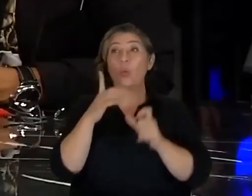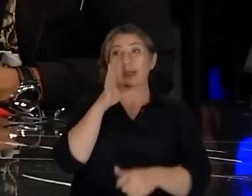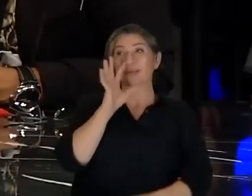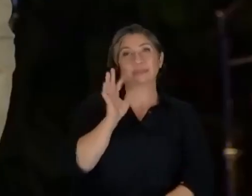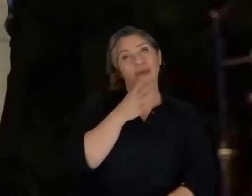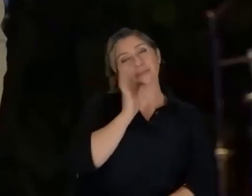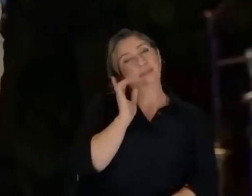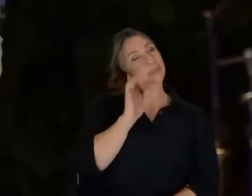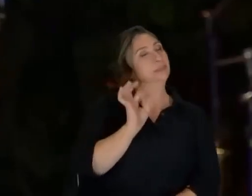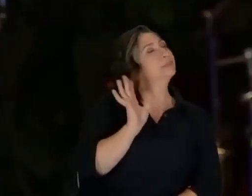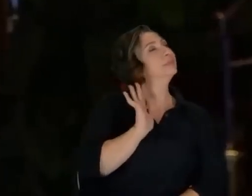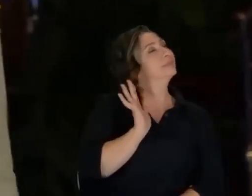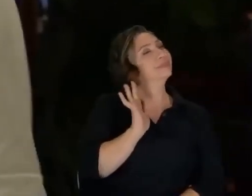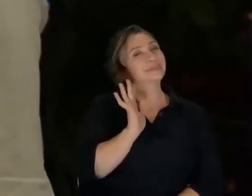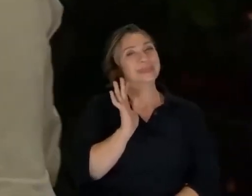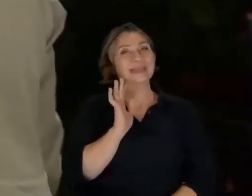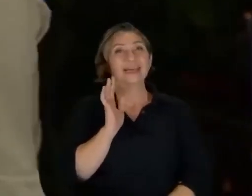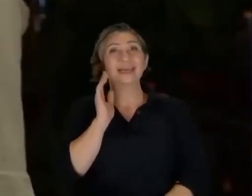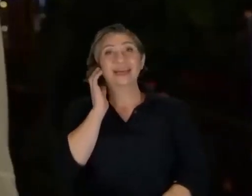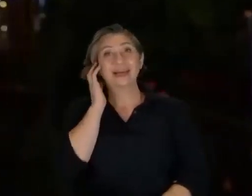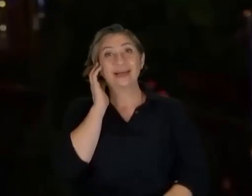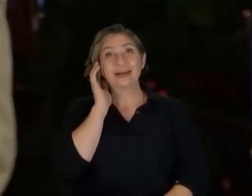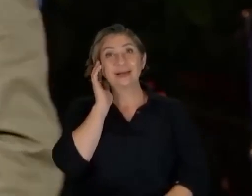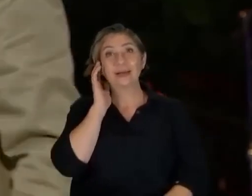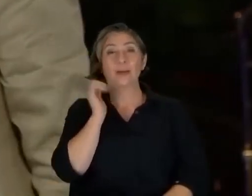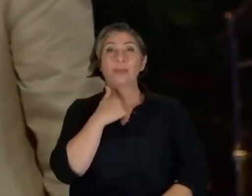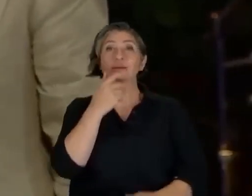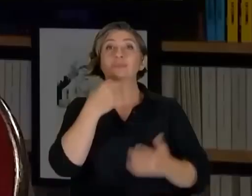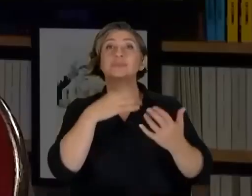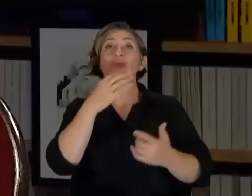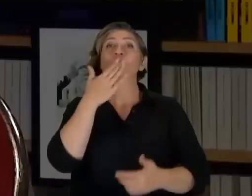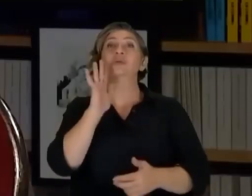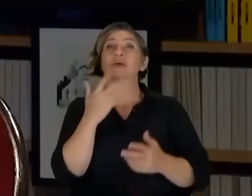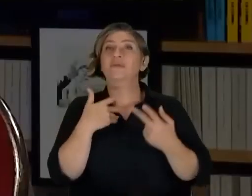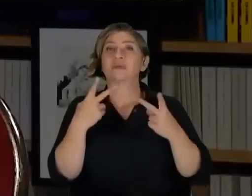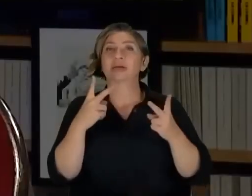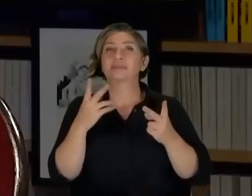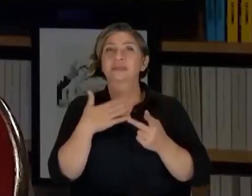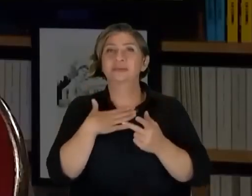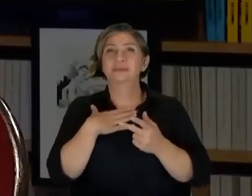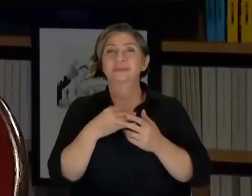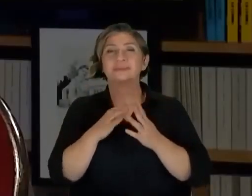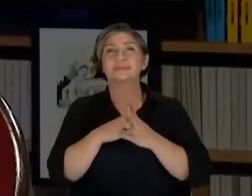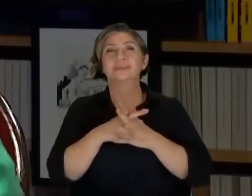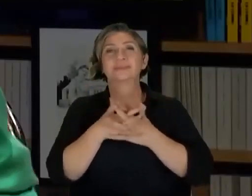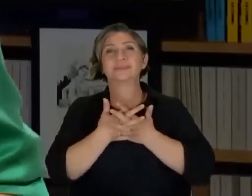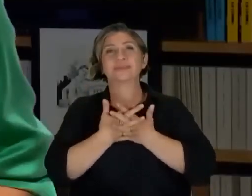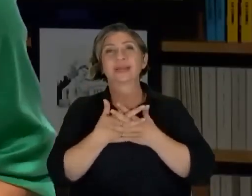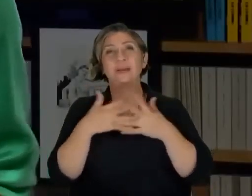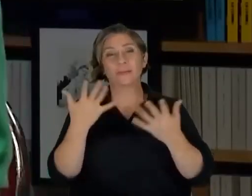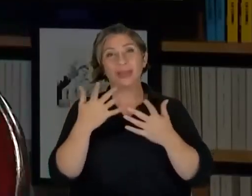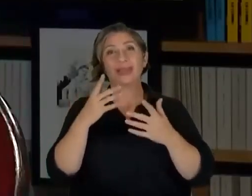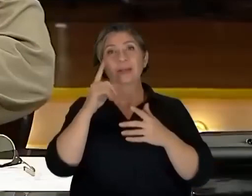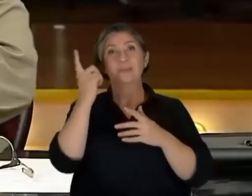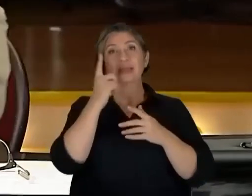kim hiç haberimiz yok filan. Yani. Ben onsuz da söyleyebilirim yani. Hiç benim için şey yok. Hayır, evet. Peki bir